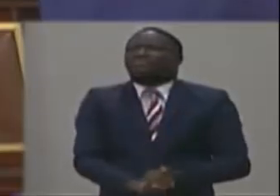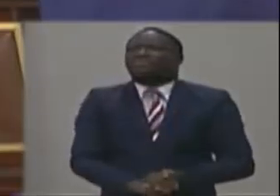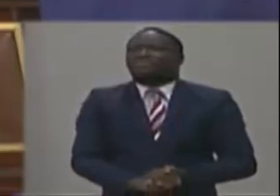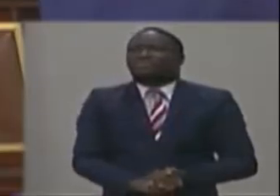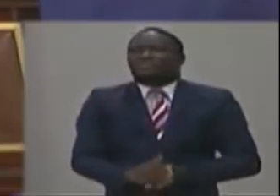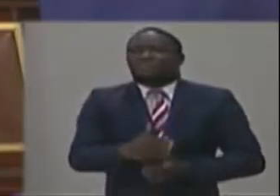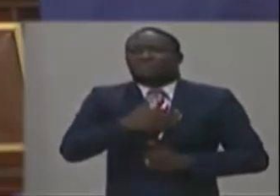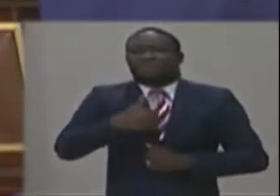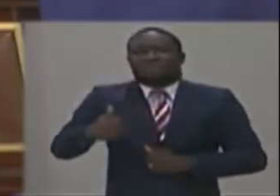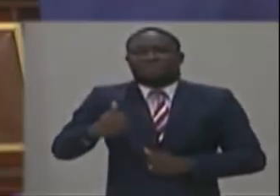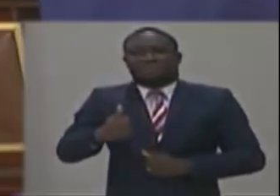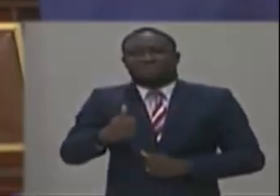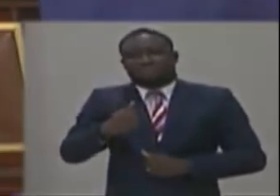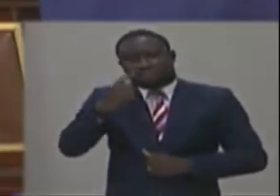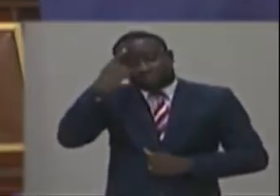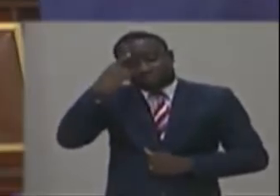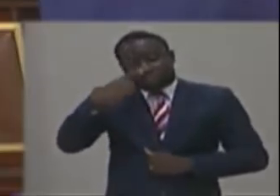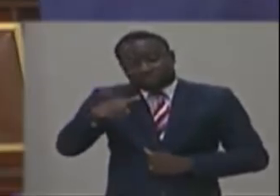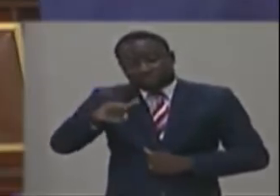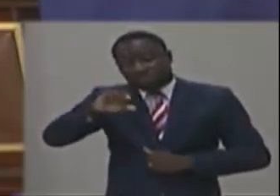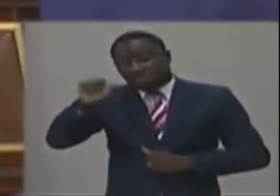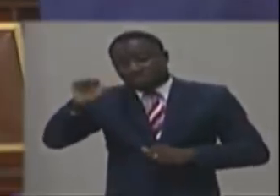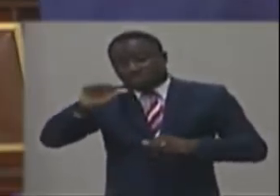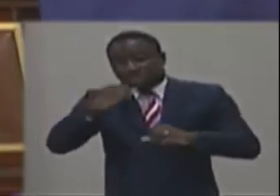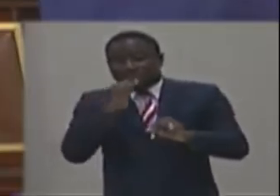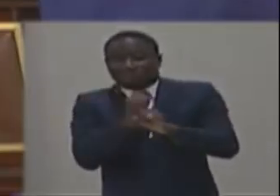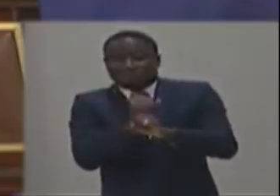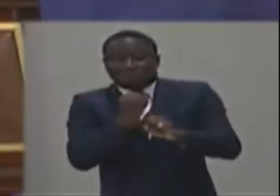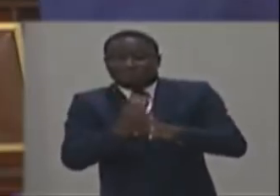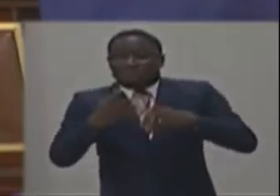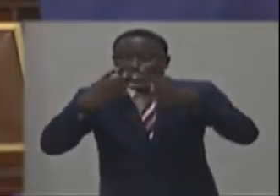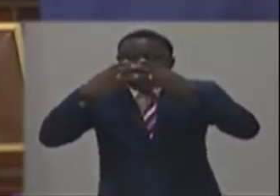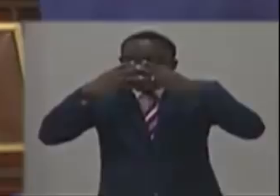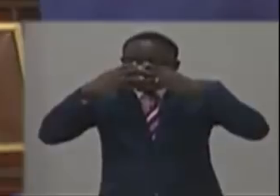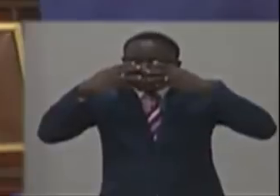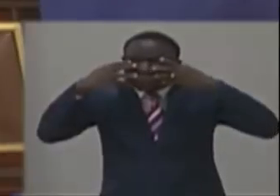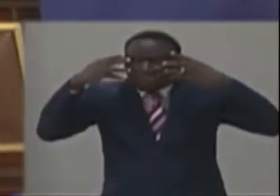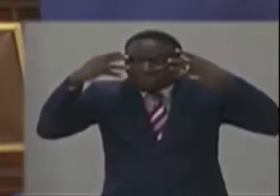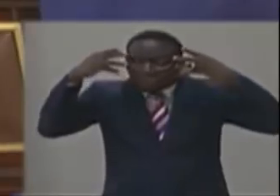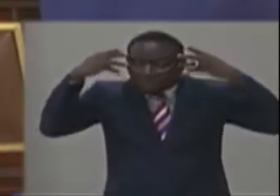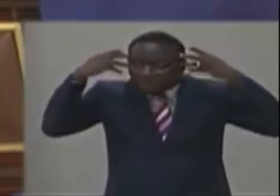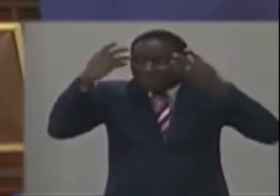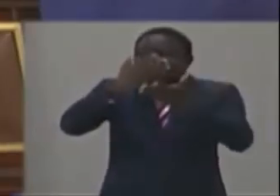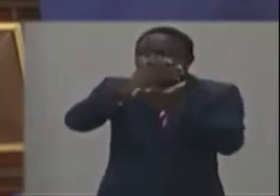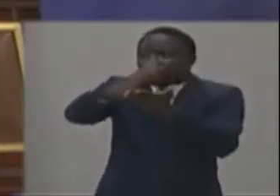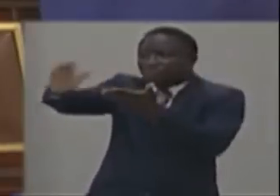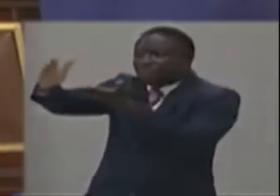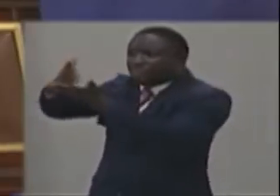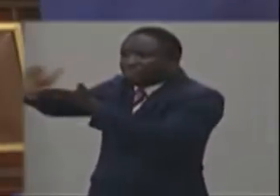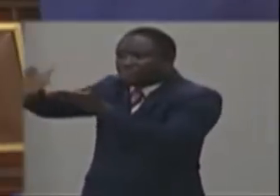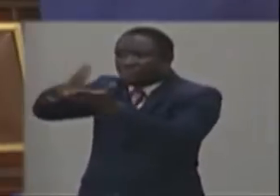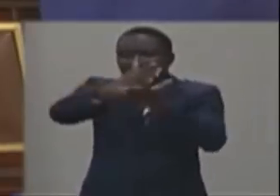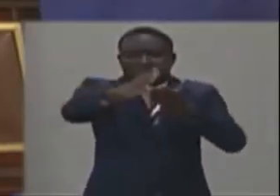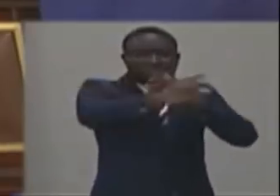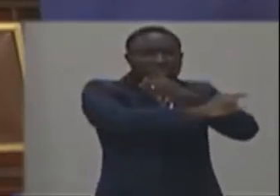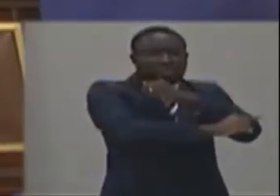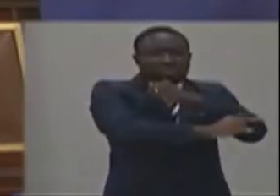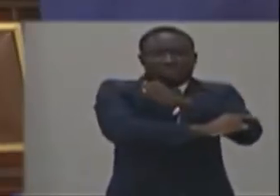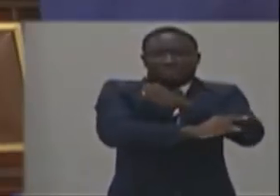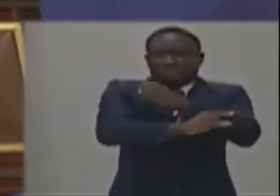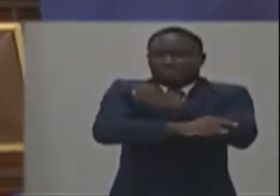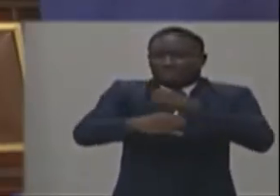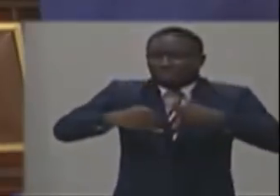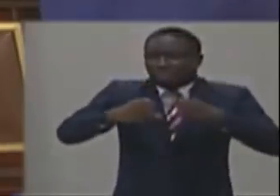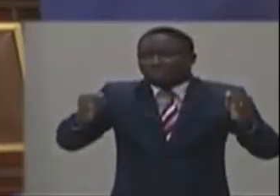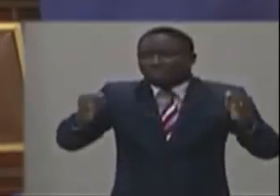Et puis, pour l'instance concernée, il y a masse pour le distribuer dans la Gonave, Ila Vache,